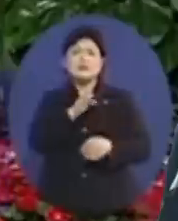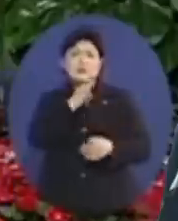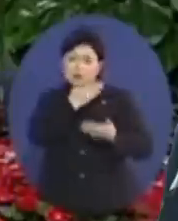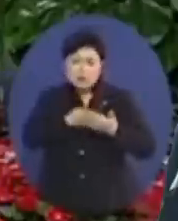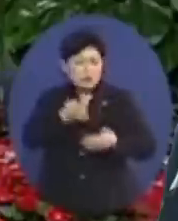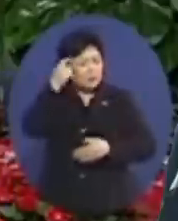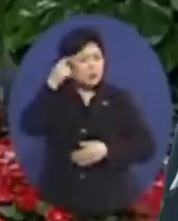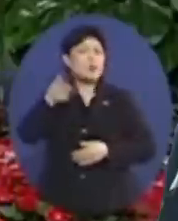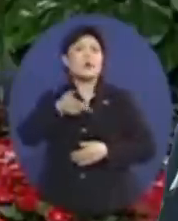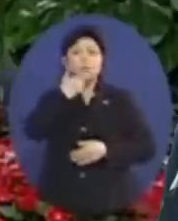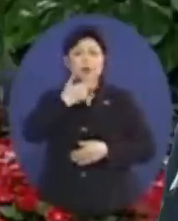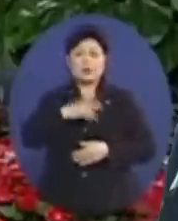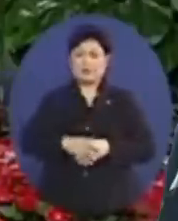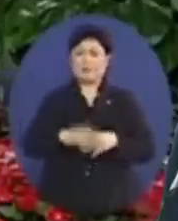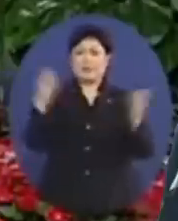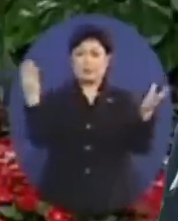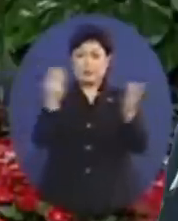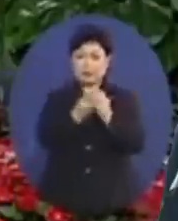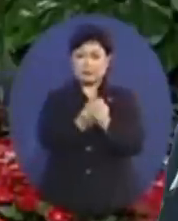그는 완전히